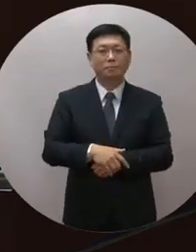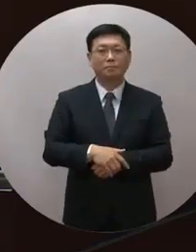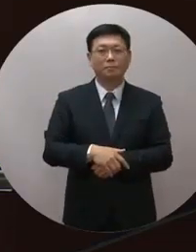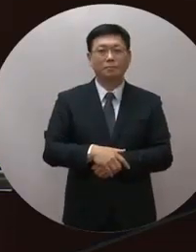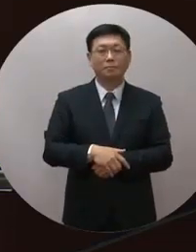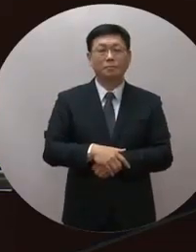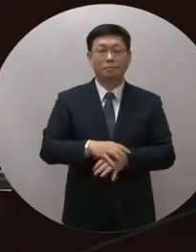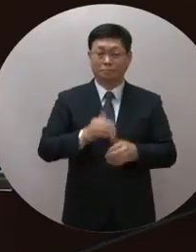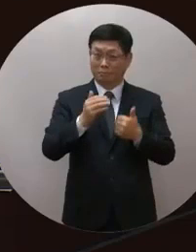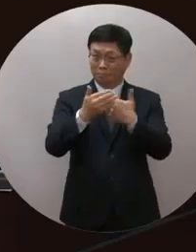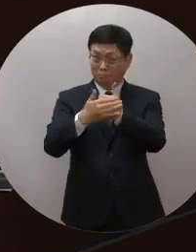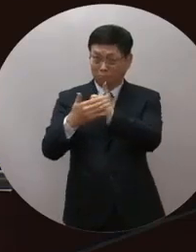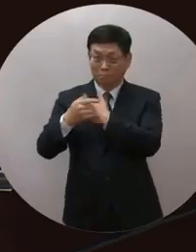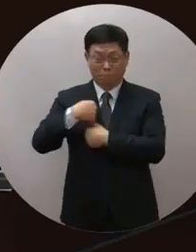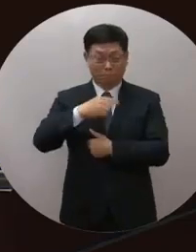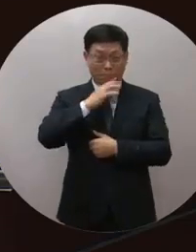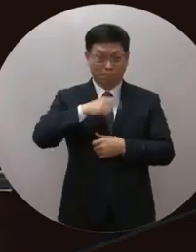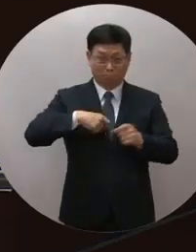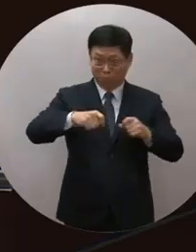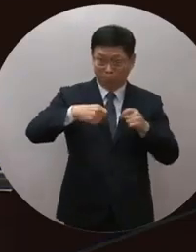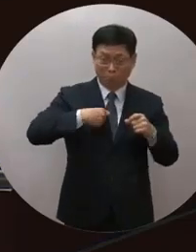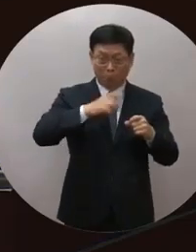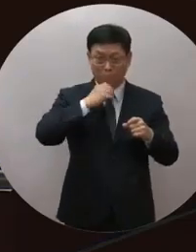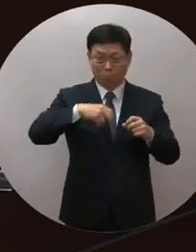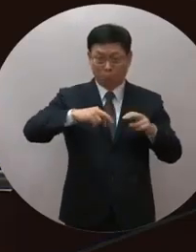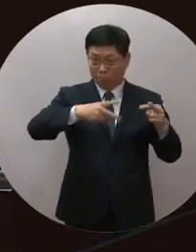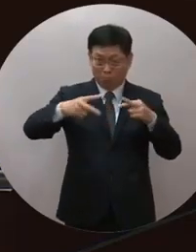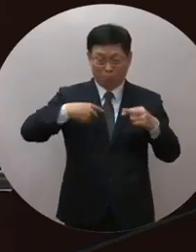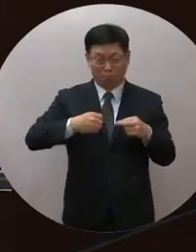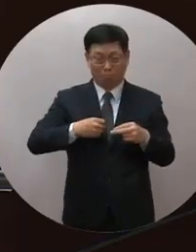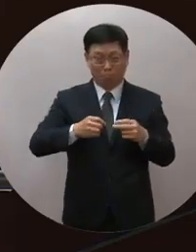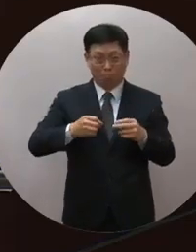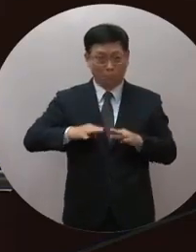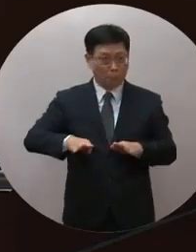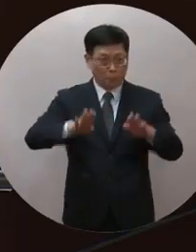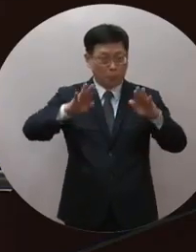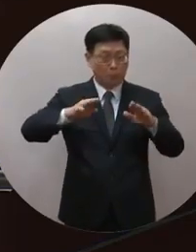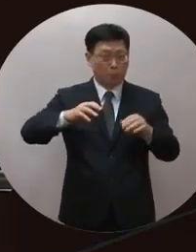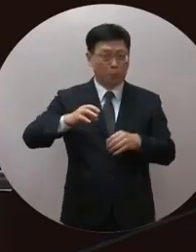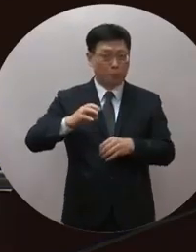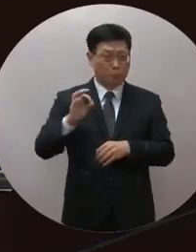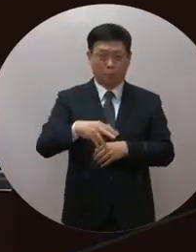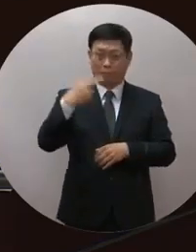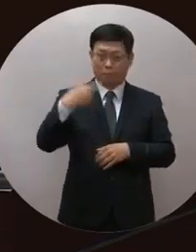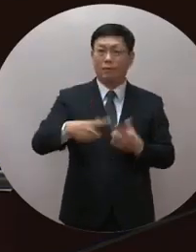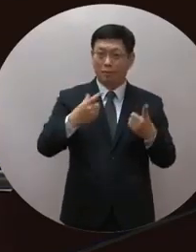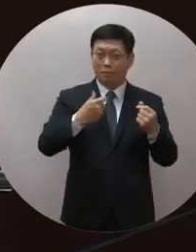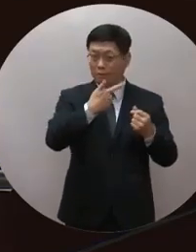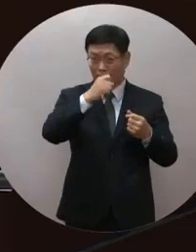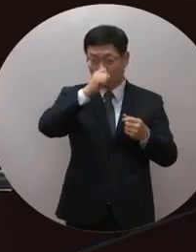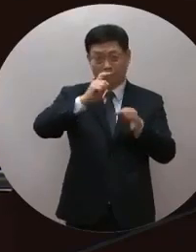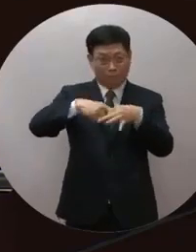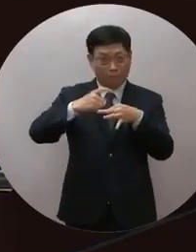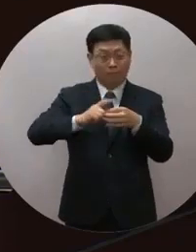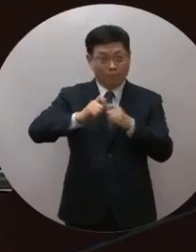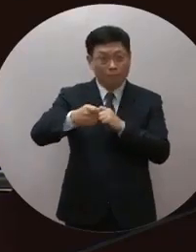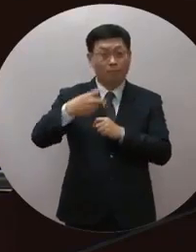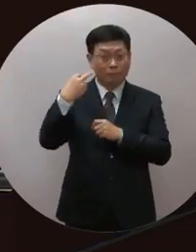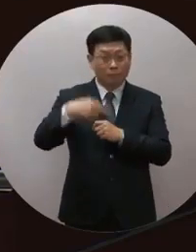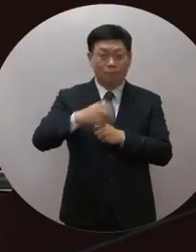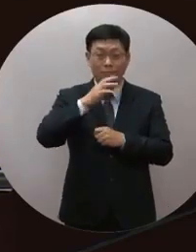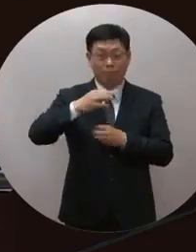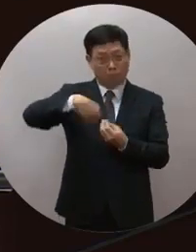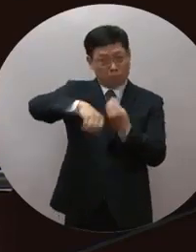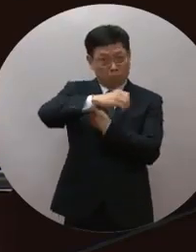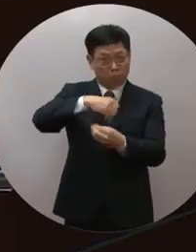率，让建设齐头并进，同时也带来好税收，并严守